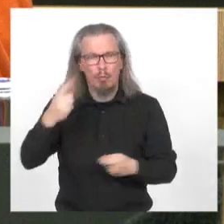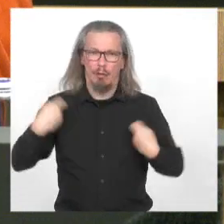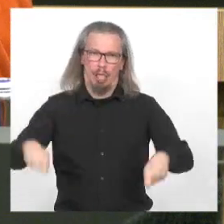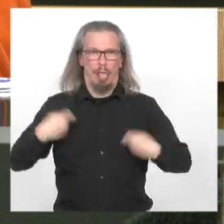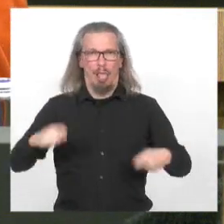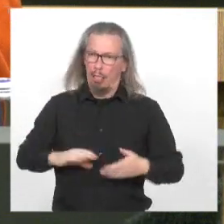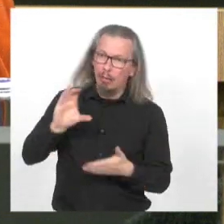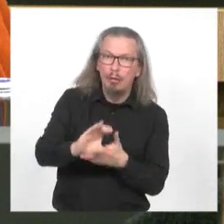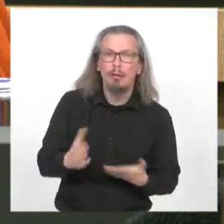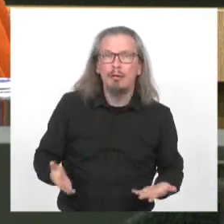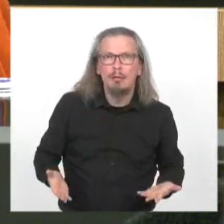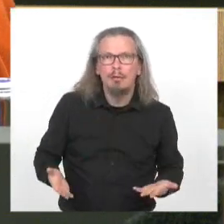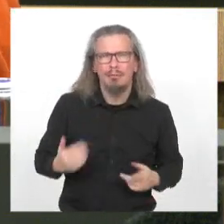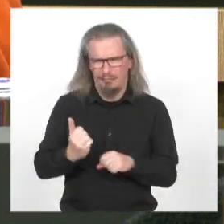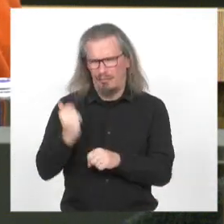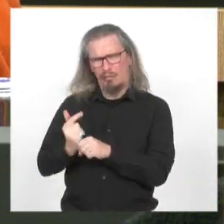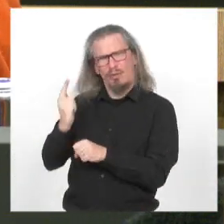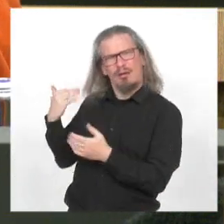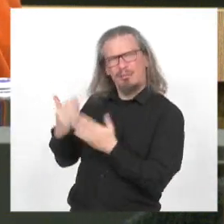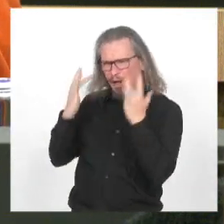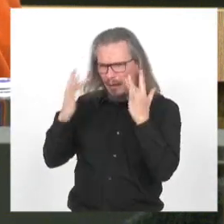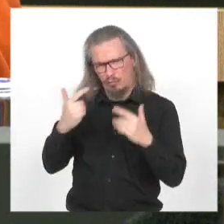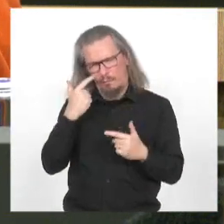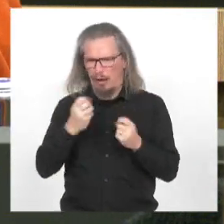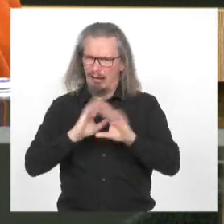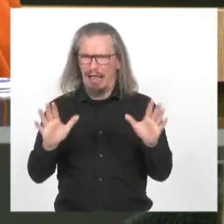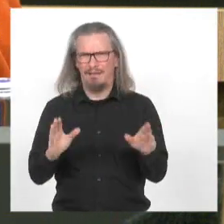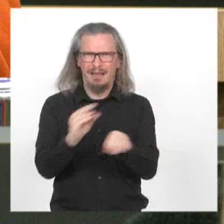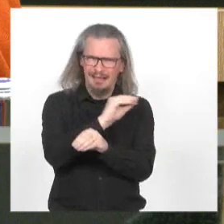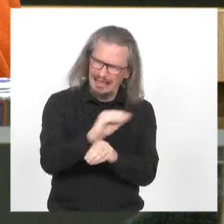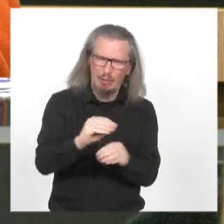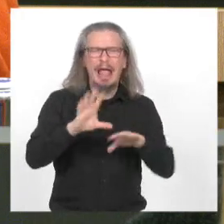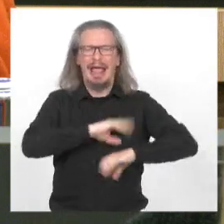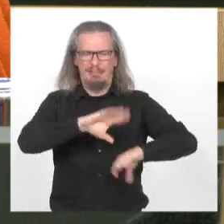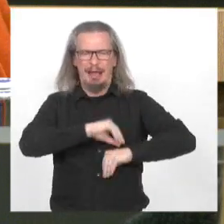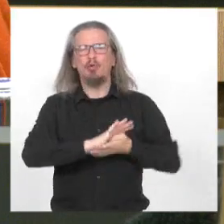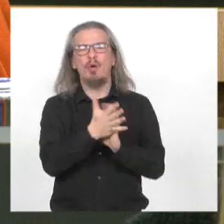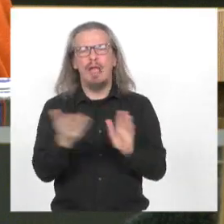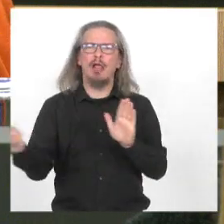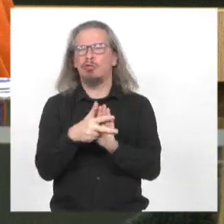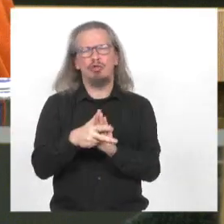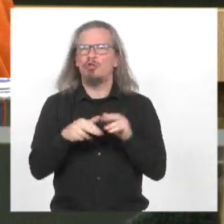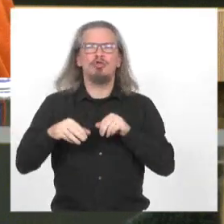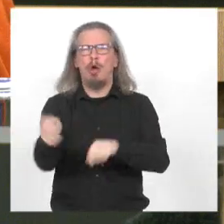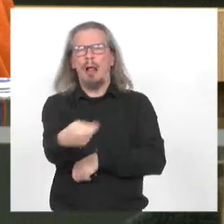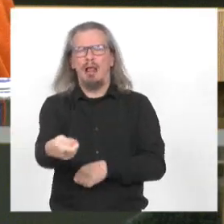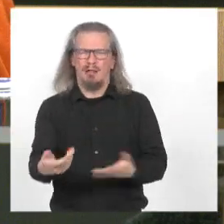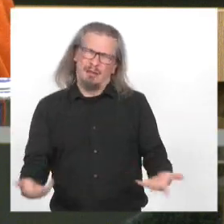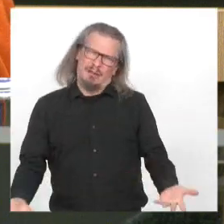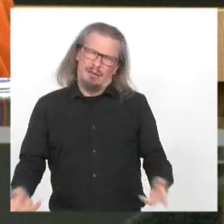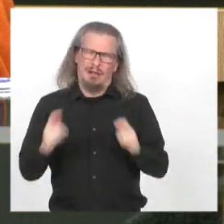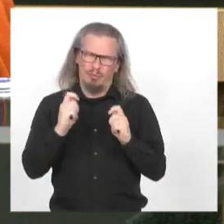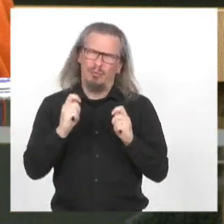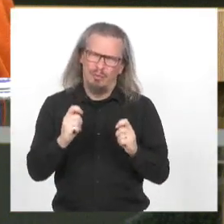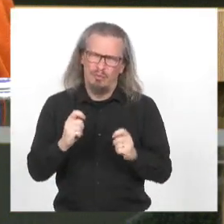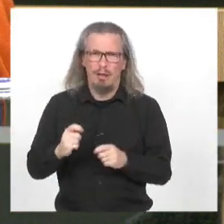dépensées ? L'expérience des dernières années nous montre que les mesures sécuritaires expérimentales deviennent finalement la norme dans notre pays. Aussi, à peine